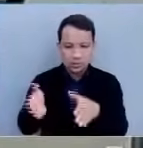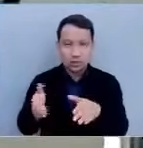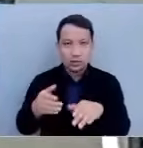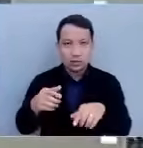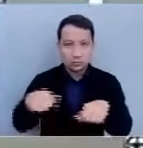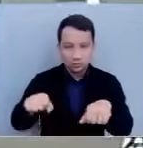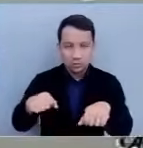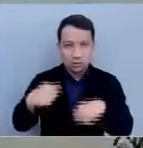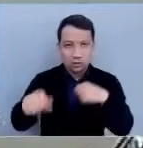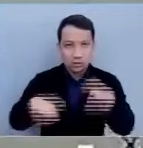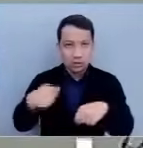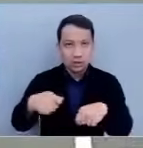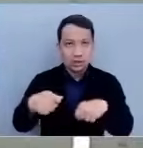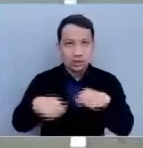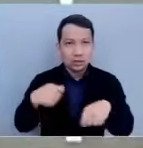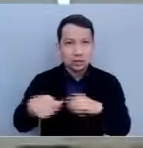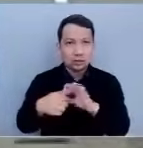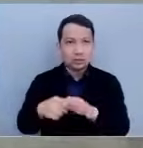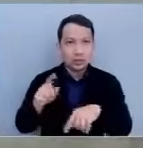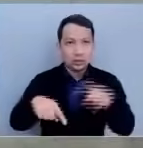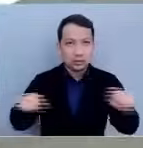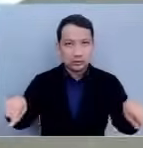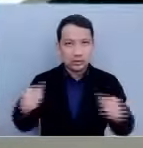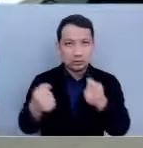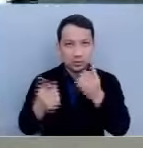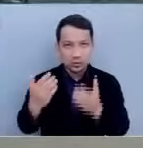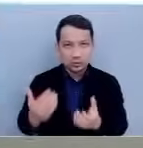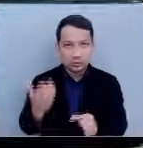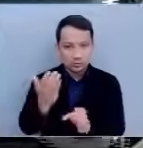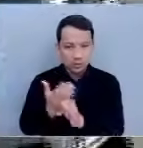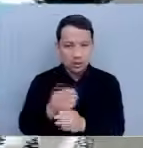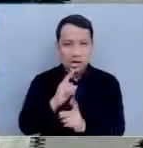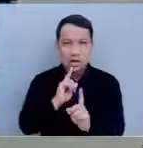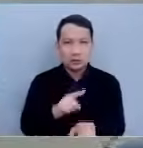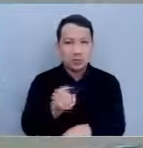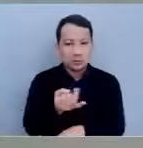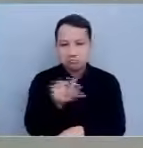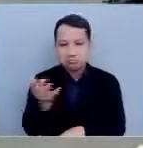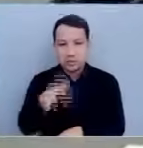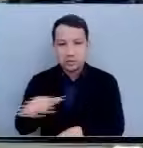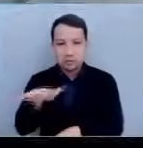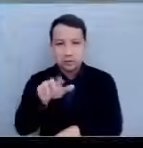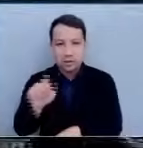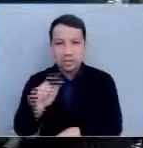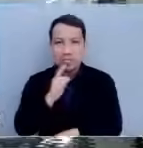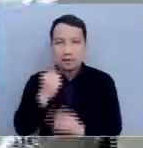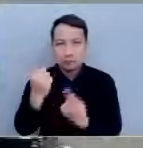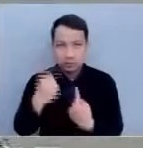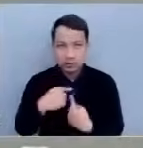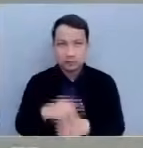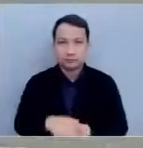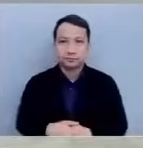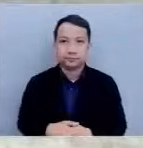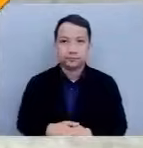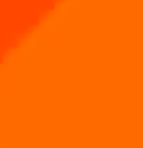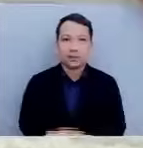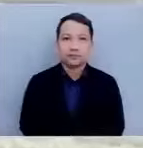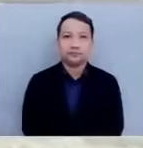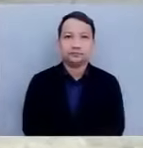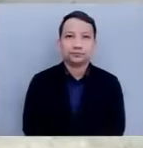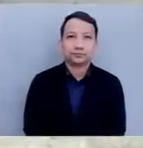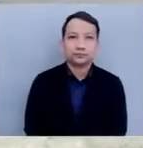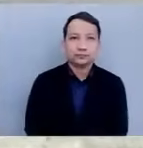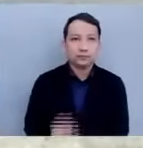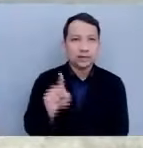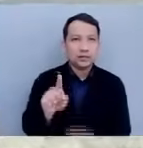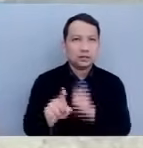motor, kundi mga siklista at iba pang motorista. Narito ang pahayag ng ilan sa ating nakausap. Dapat